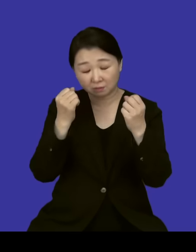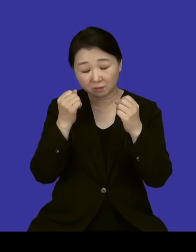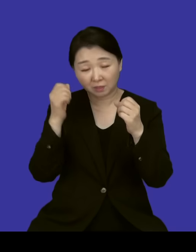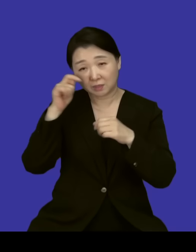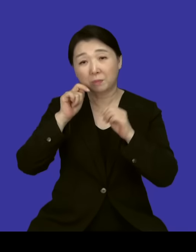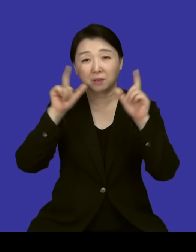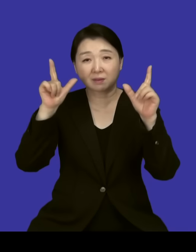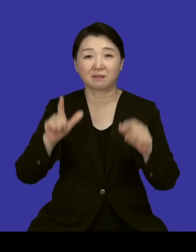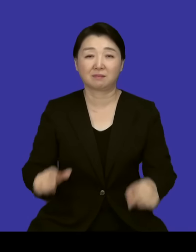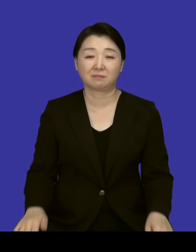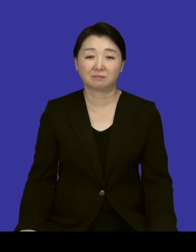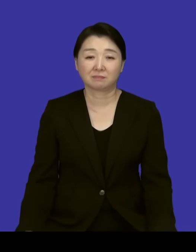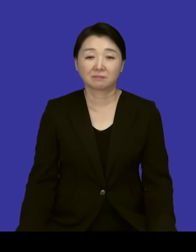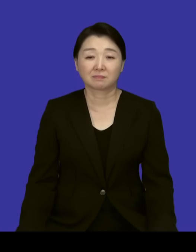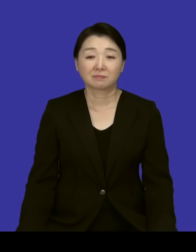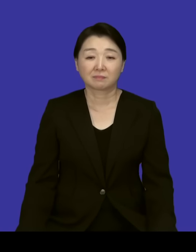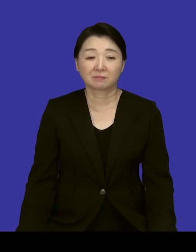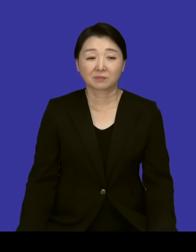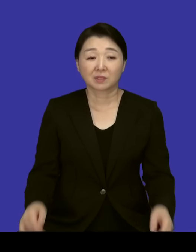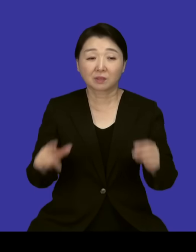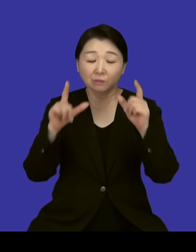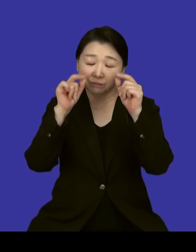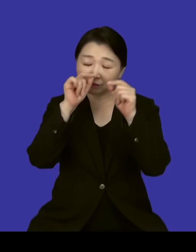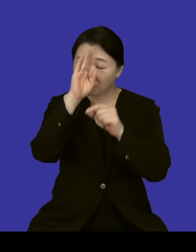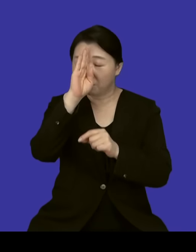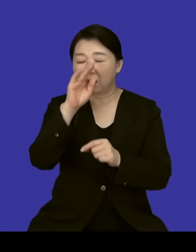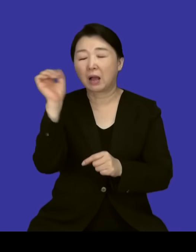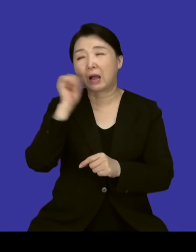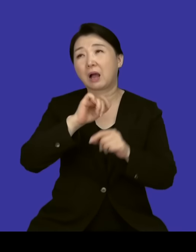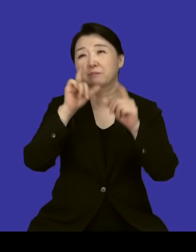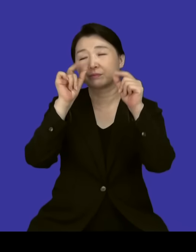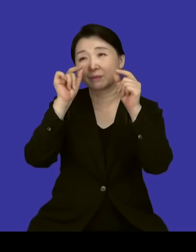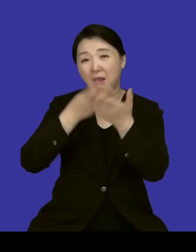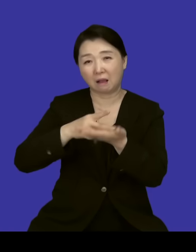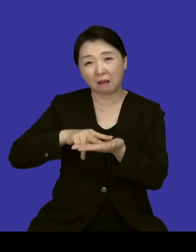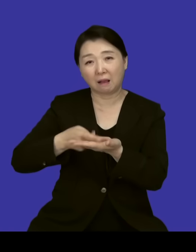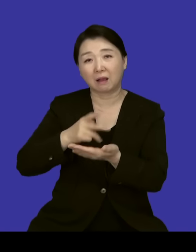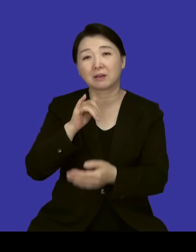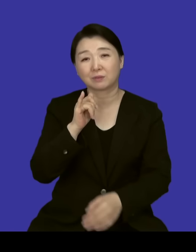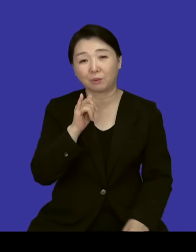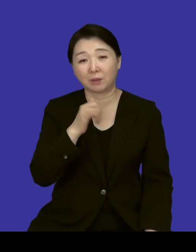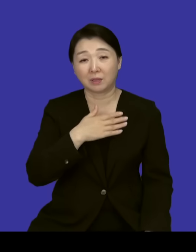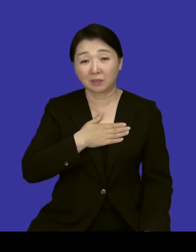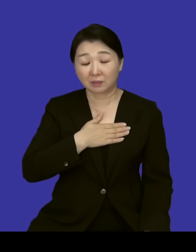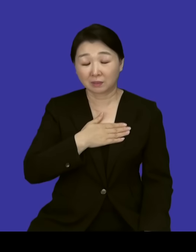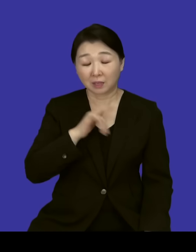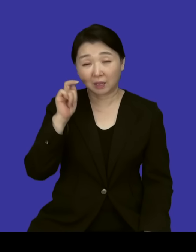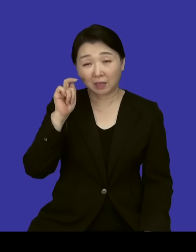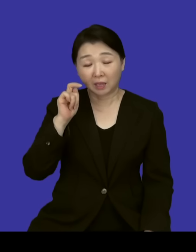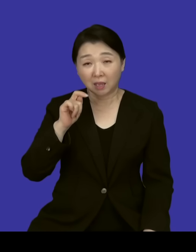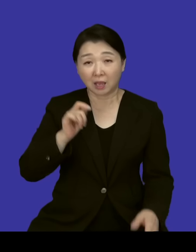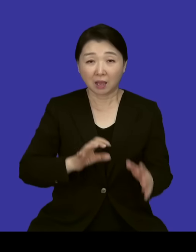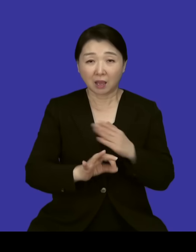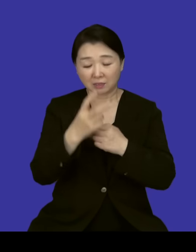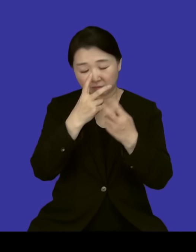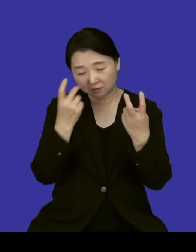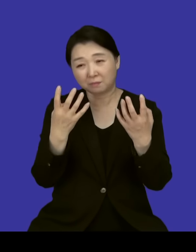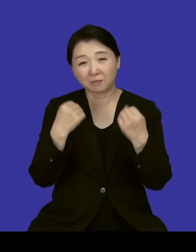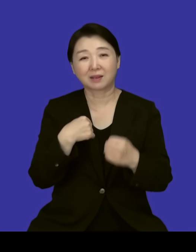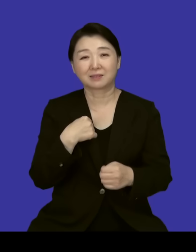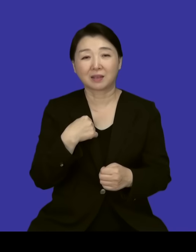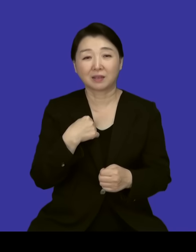깨는 거예요. 그렇죠. 그때 그렇죠. 불면증이 이런 게 그렇겠죠. 불면증이구나. 그렇겠죠. 저는 되게 아침잠도 많거든요. 저는